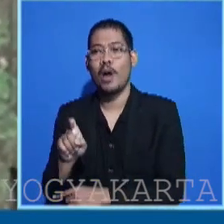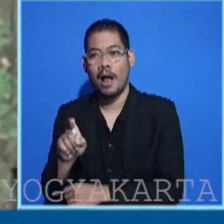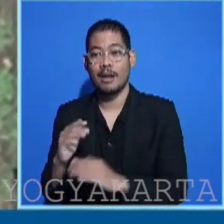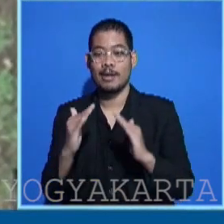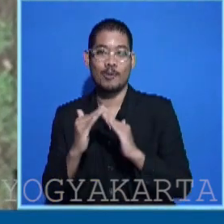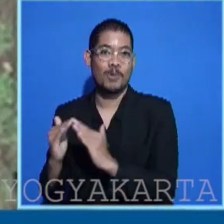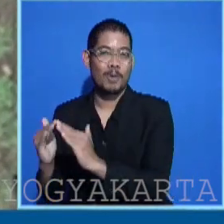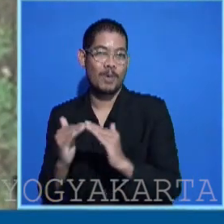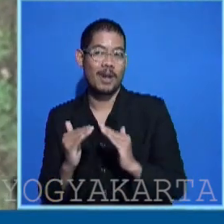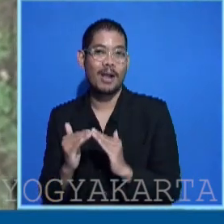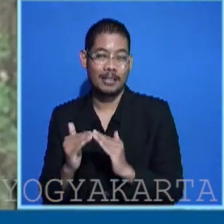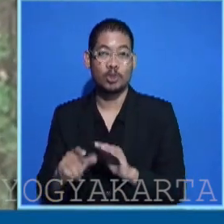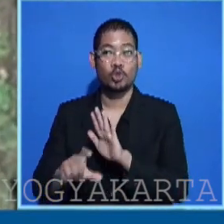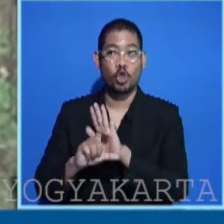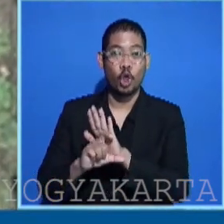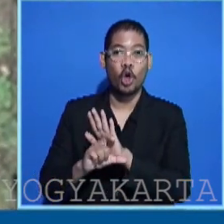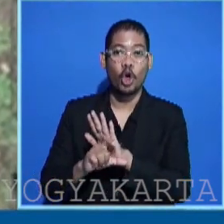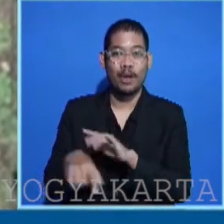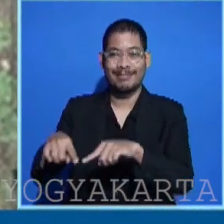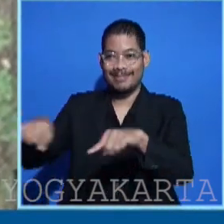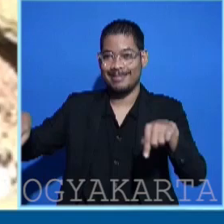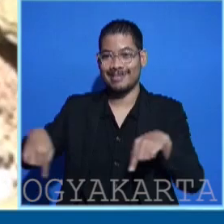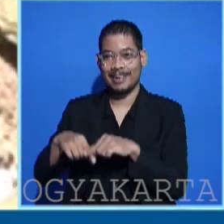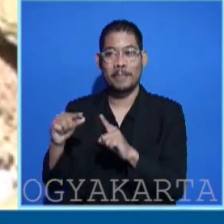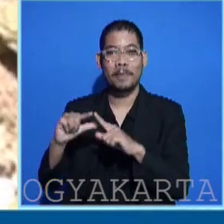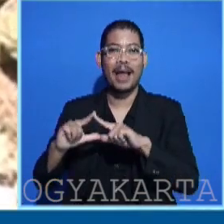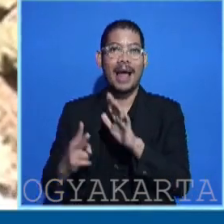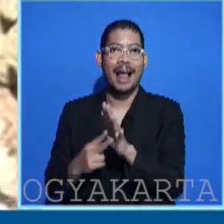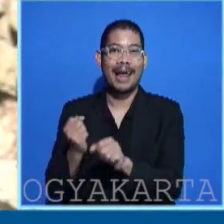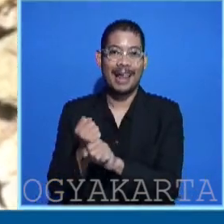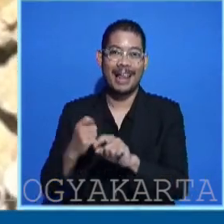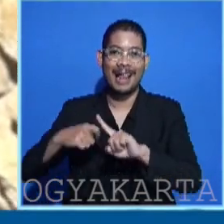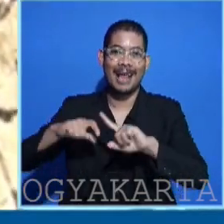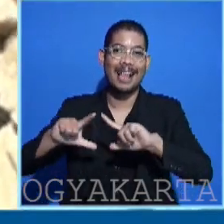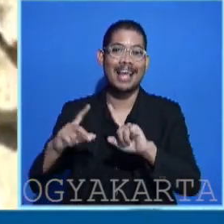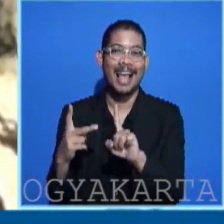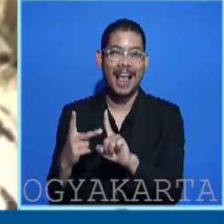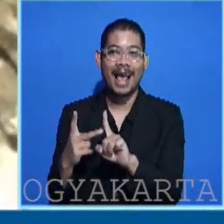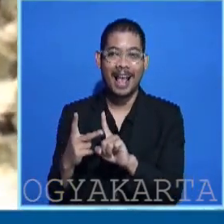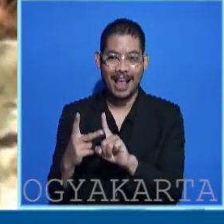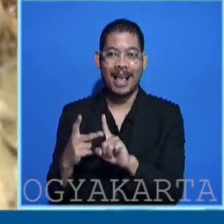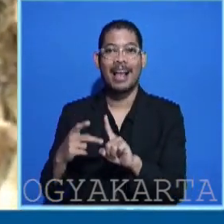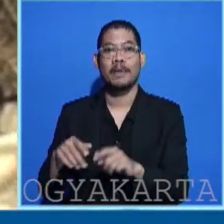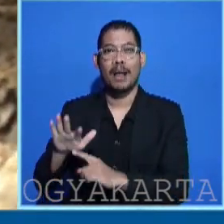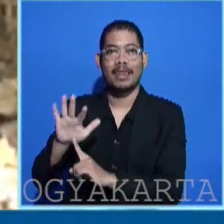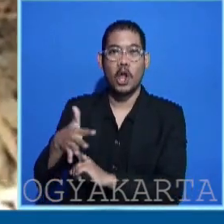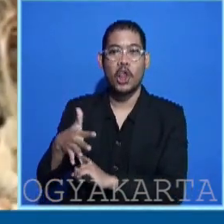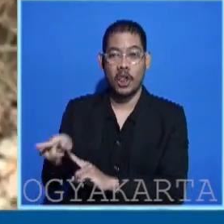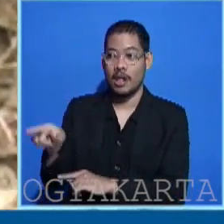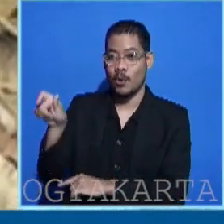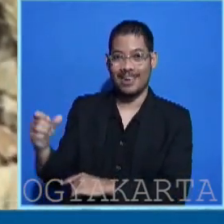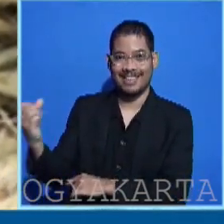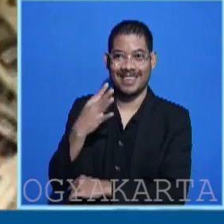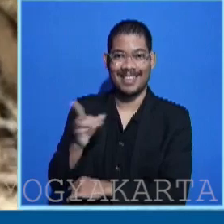tunggal Ipun ingin meniko Sendang Pangkah ingkang dumunung ing kenalan Bangunjiwo Kasihan Bantul Sendang Pangkah mojotakan Selat